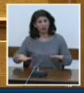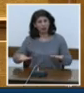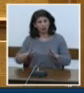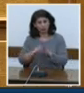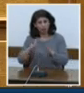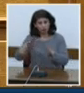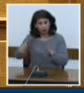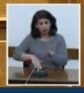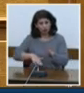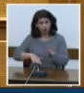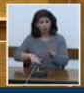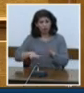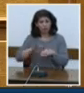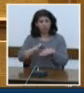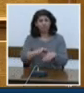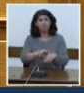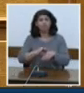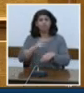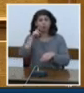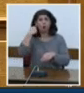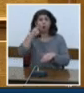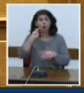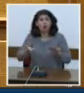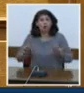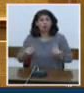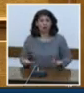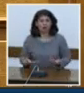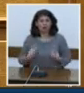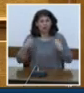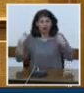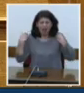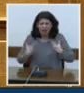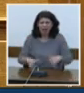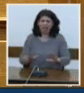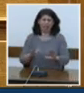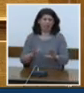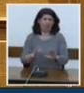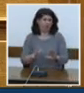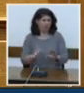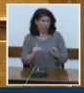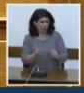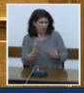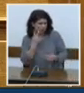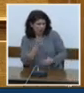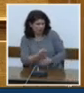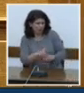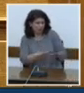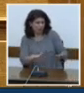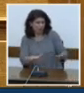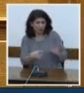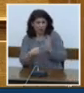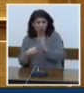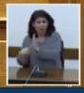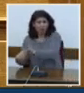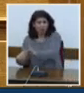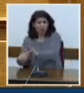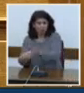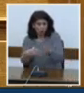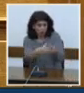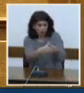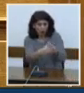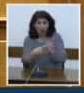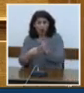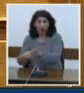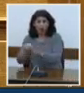για την άθλια κατάσταση στην οποία είχαν περιέλθει. Μου έδειξαν αυτή